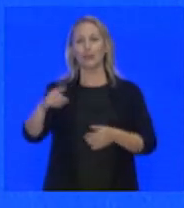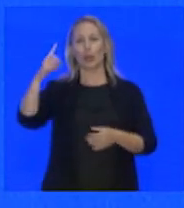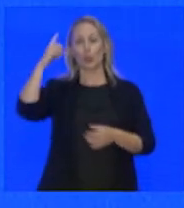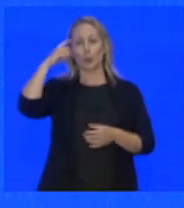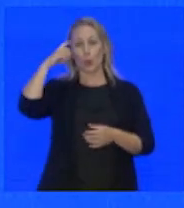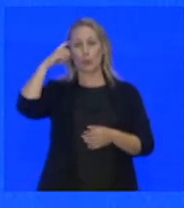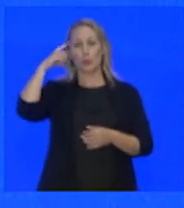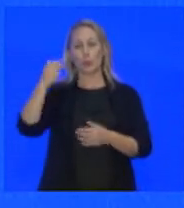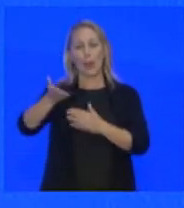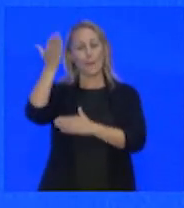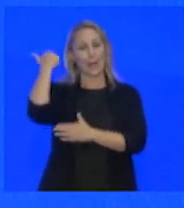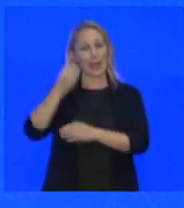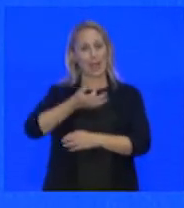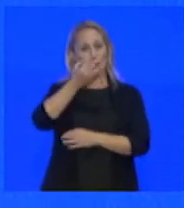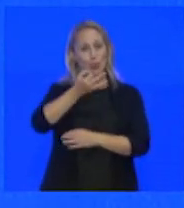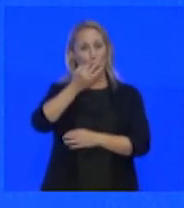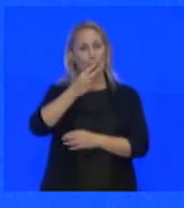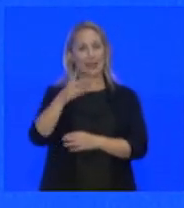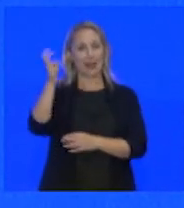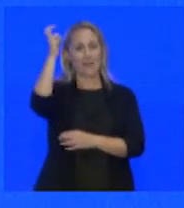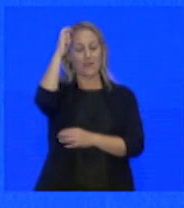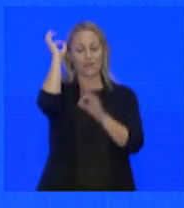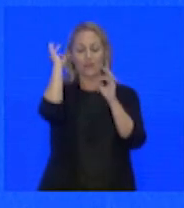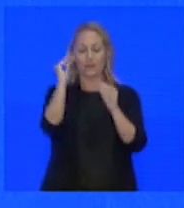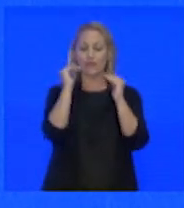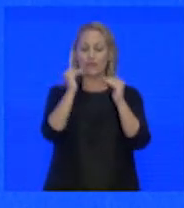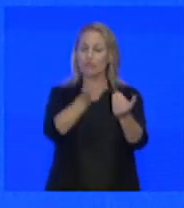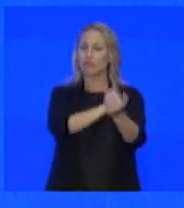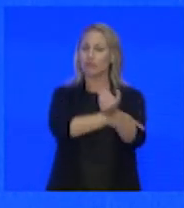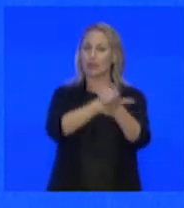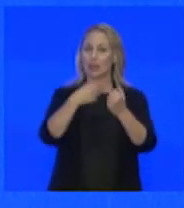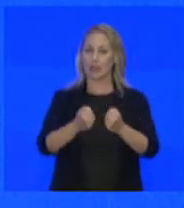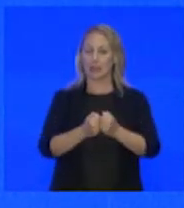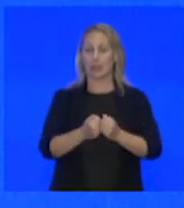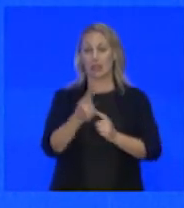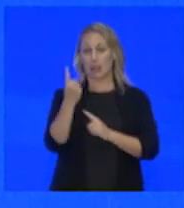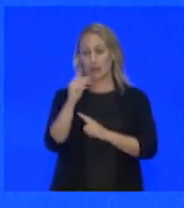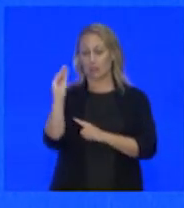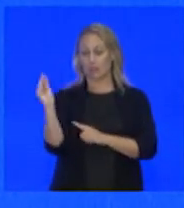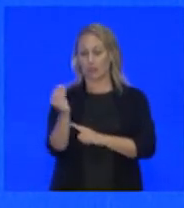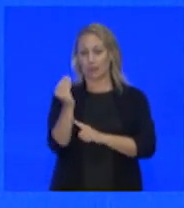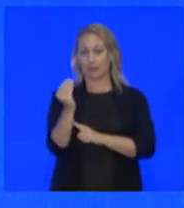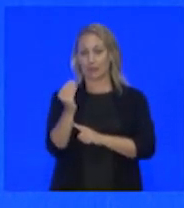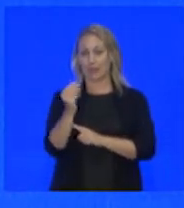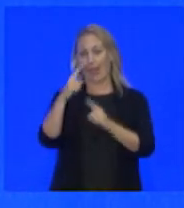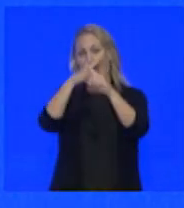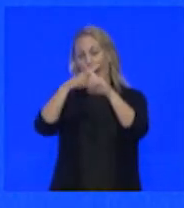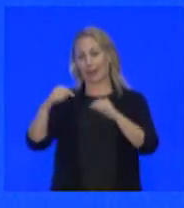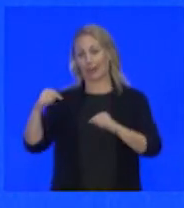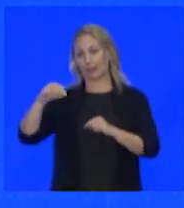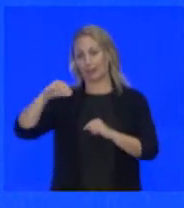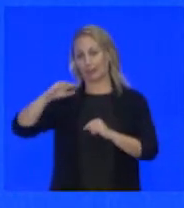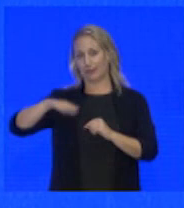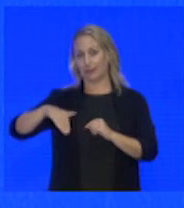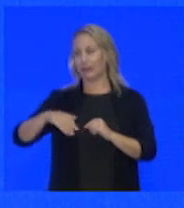κρατούν όλη την ισχύ και τη ζωντάνειά τους. Η μία έρχεται από τα Χανιά